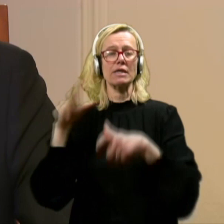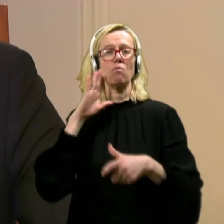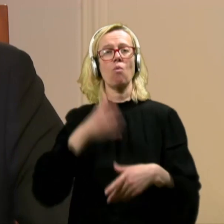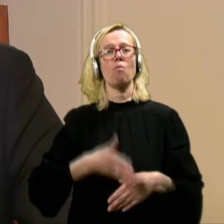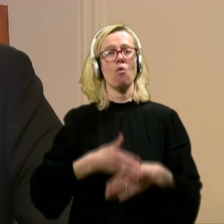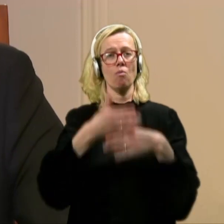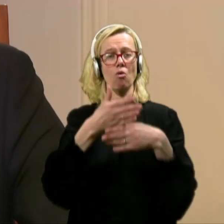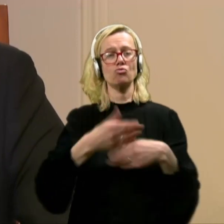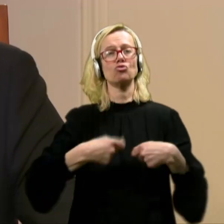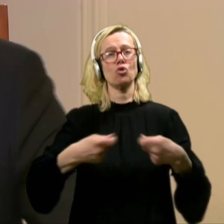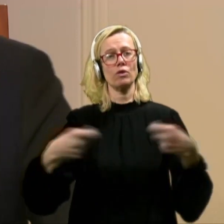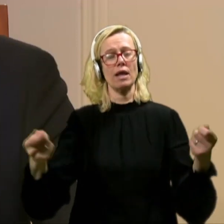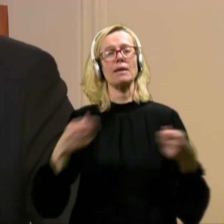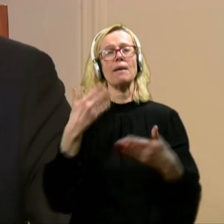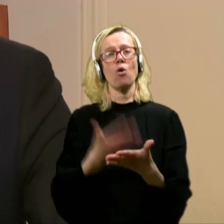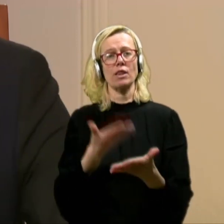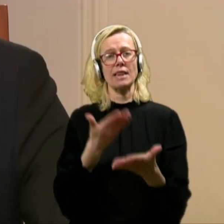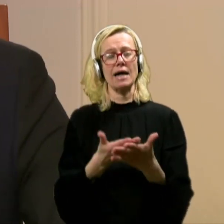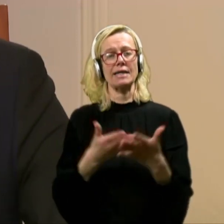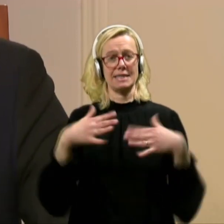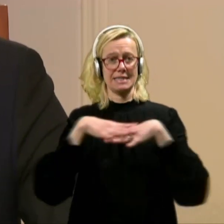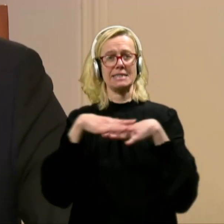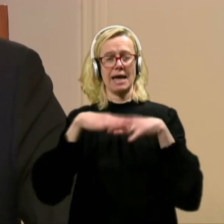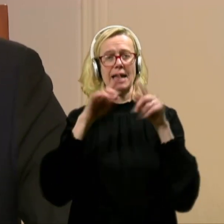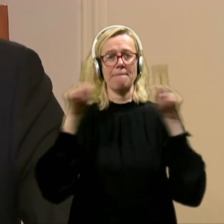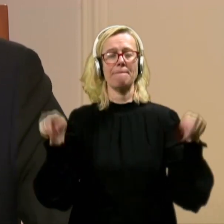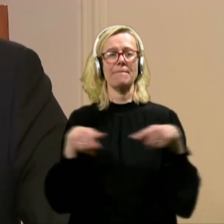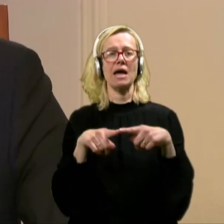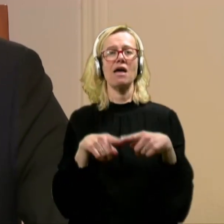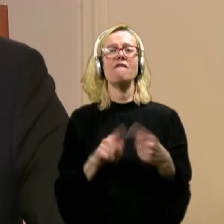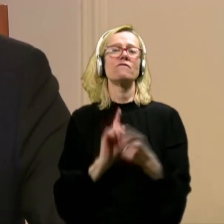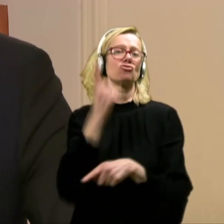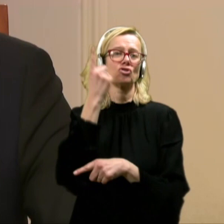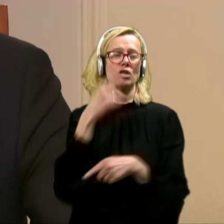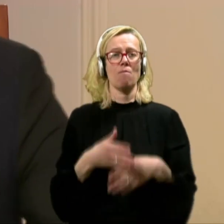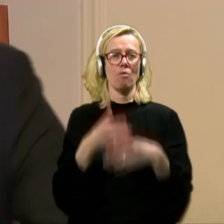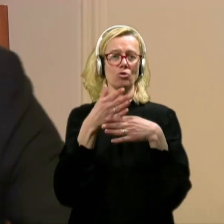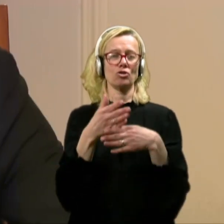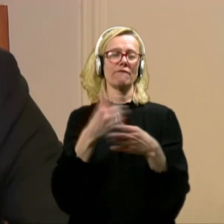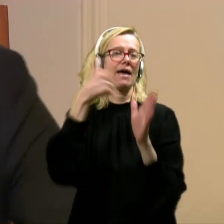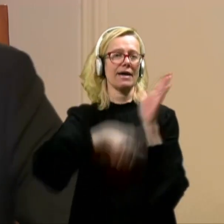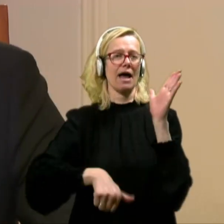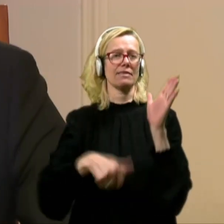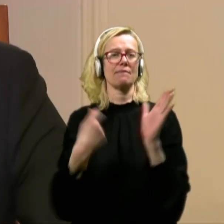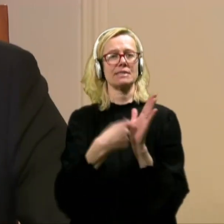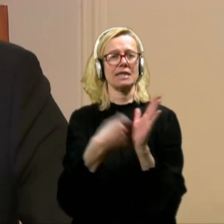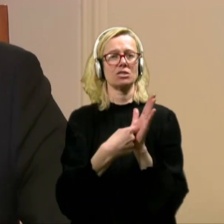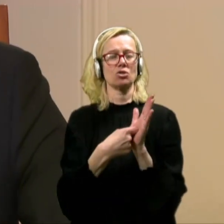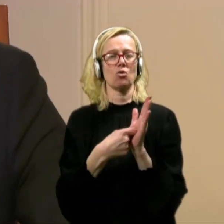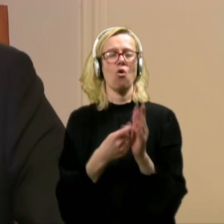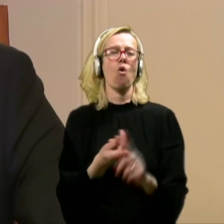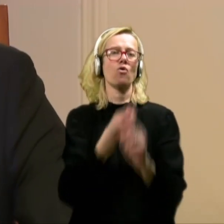pomoč dodeljena na podlagi sheme, in višina pomoči v enkratnem znesku